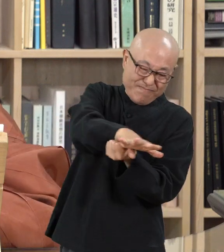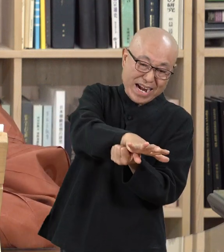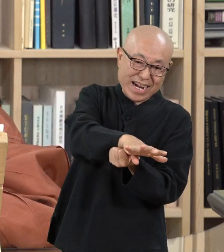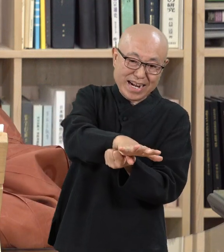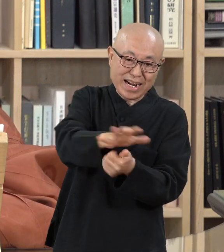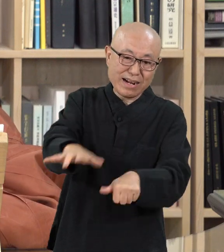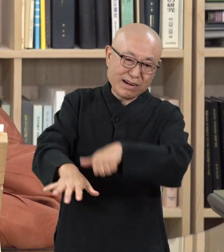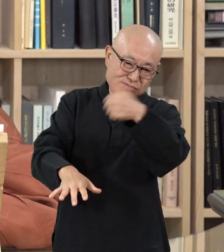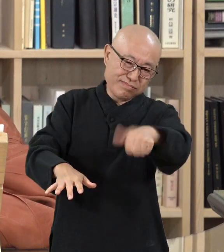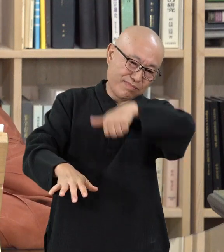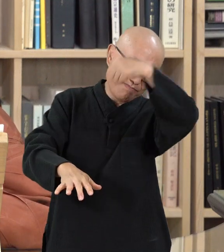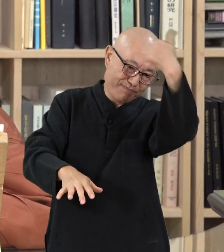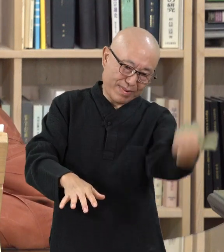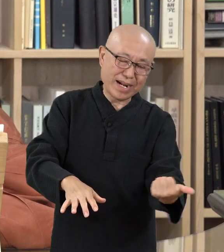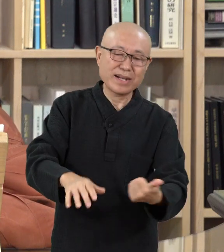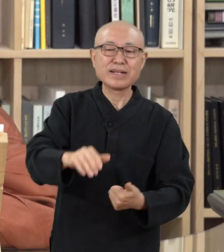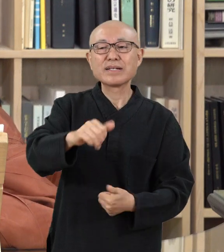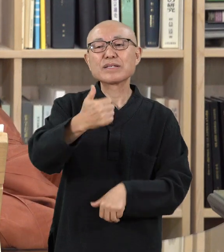그런 상황이